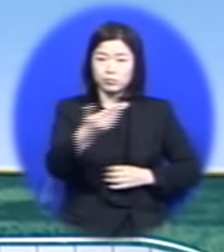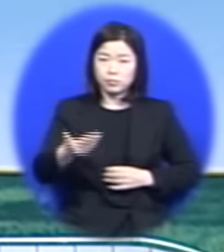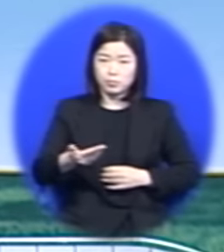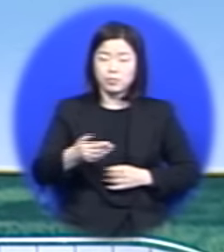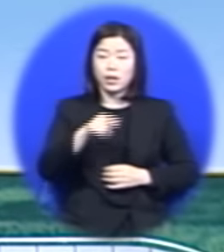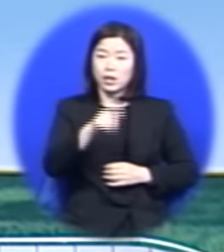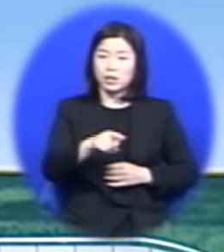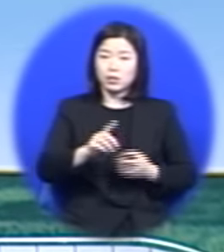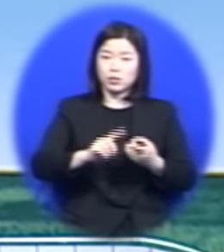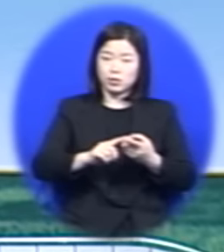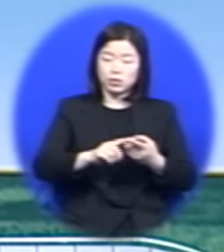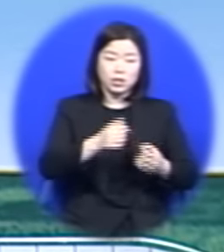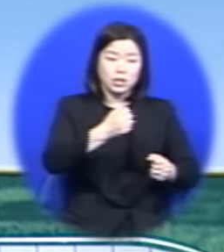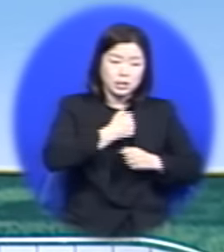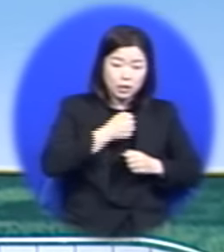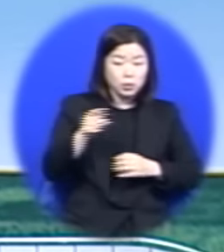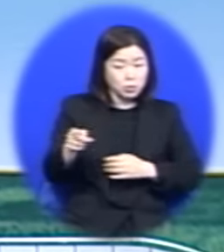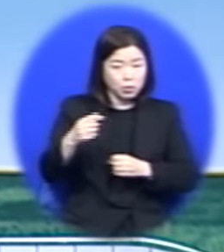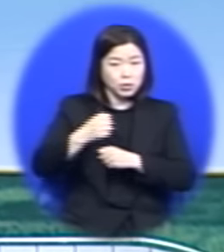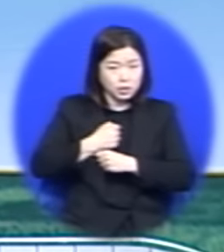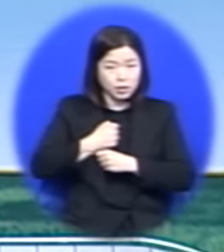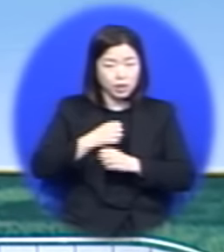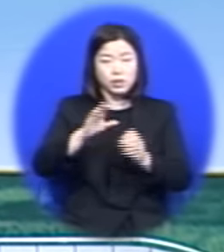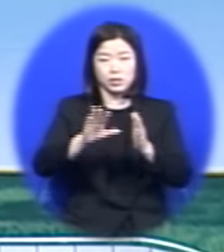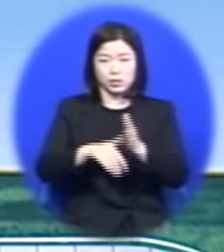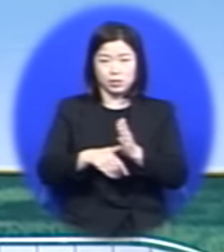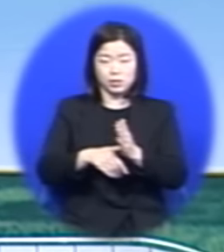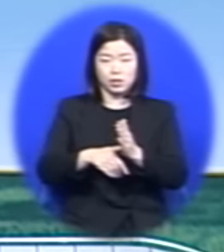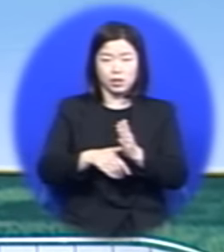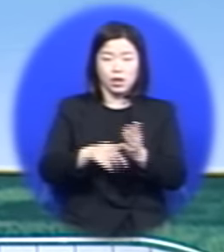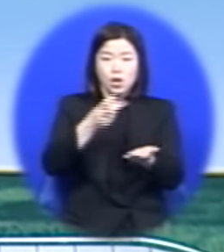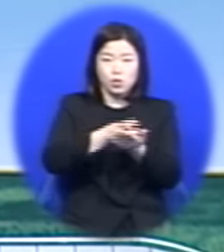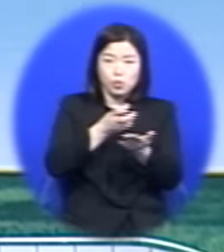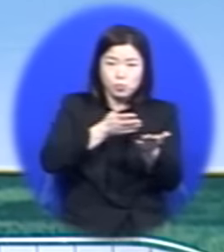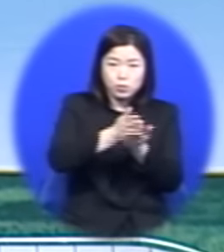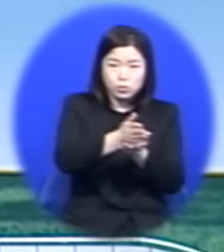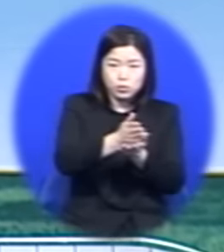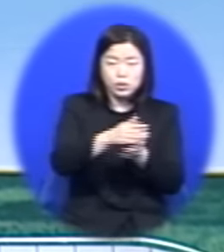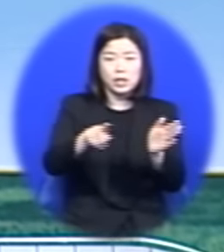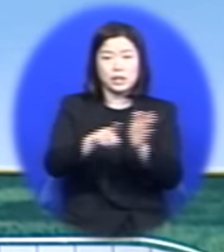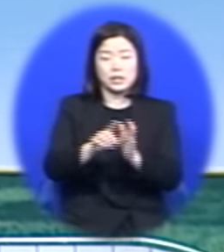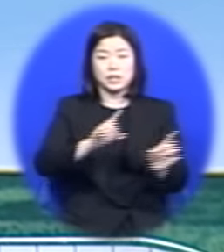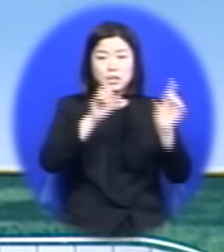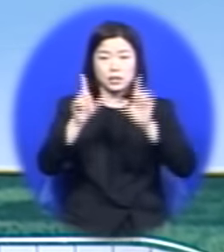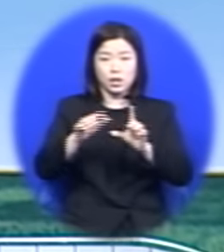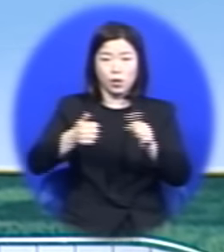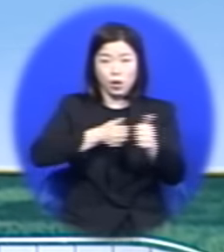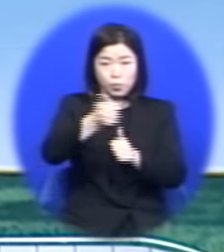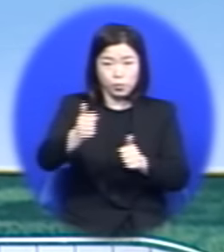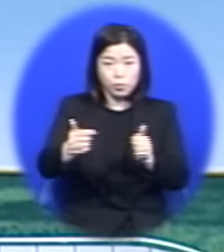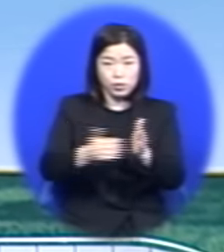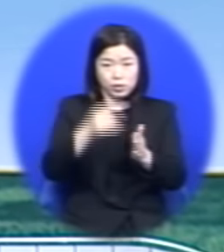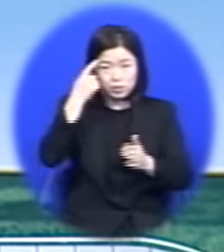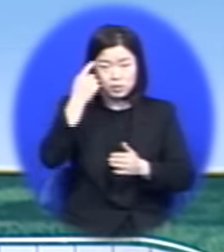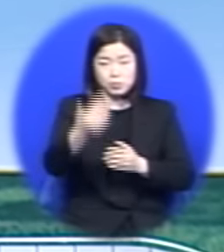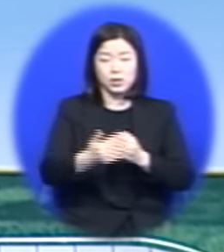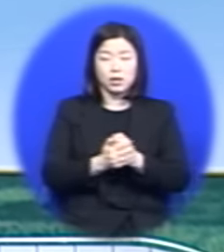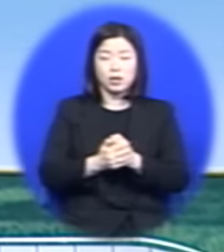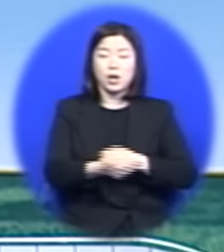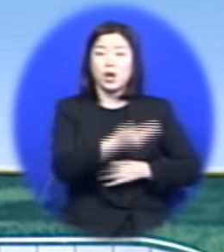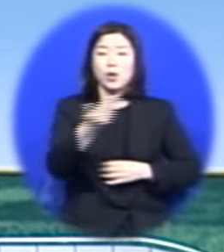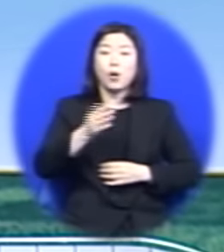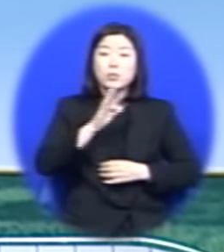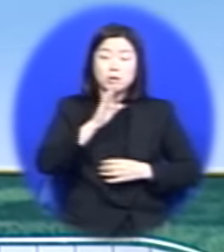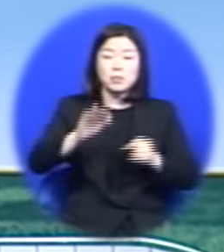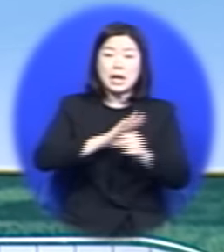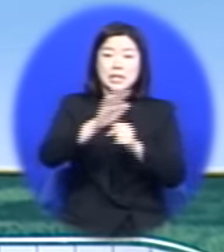여러분은 이것을 지켜야 되고 저것을 지켜야 되는 시기에 율법주의 신앙생활을 이제는 극복했습니까? 여러분은 정말 사랑만